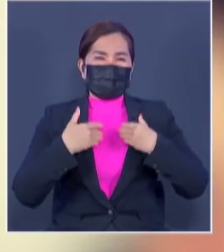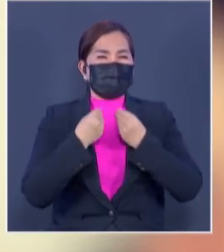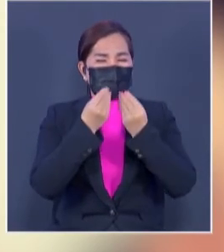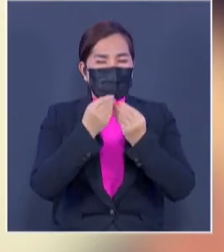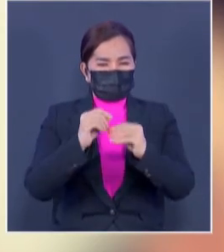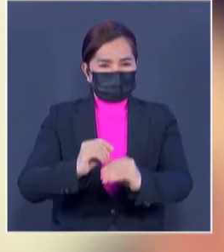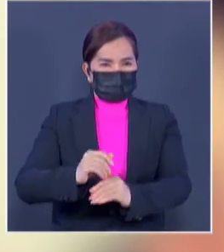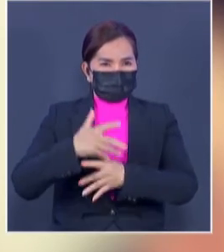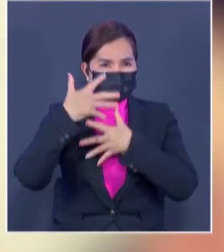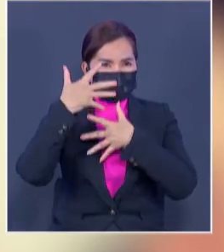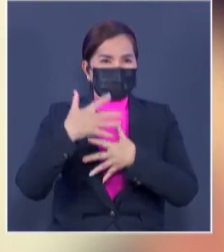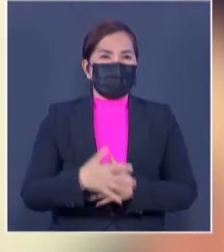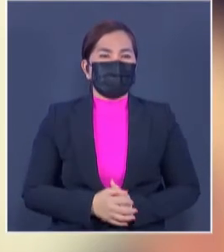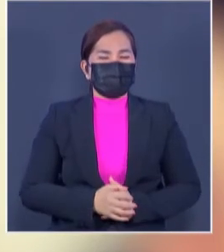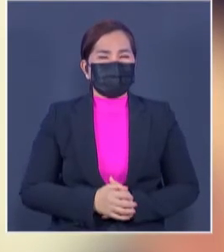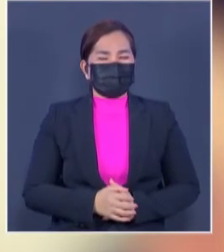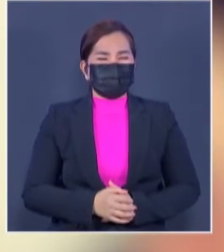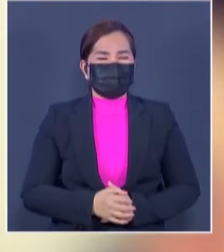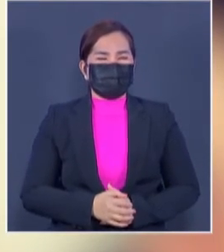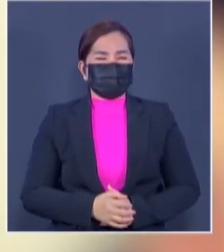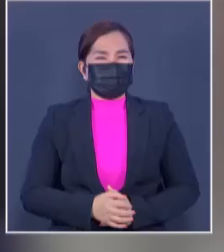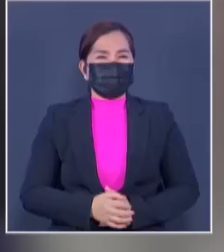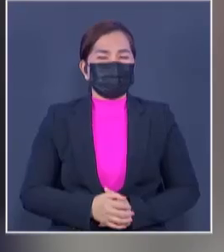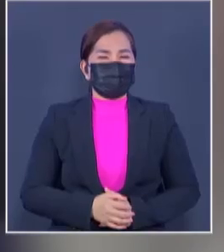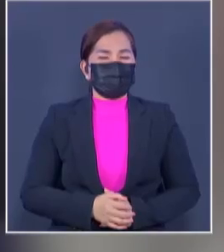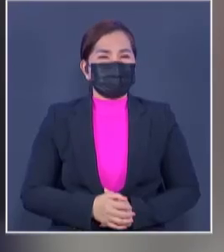ความยินดีกับว่าที่คุณพ่อป้ายแดงกันเป็นจำนวนมากเลยแหละค่ะ